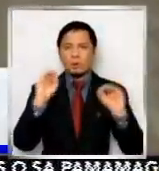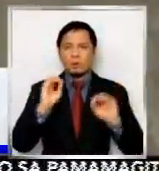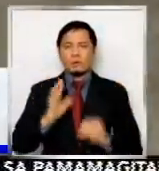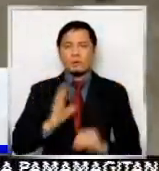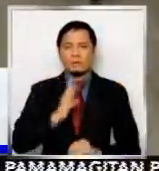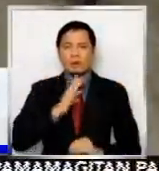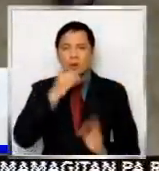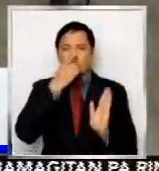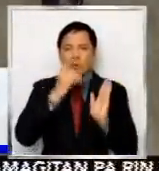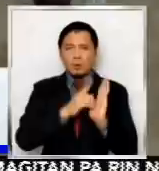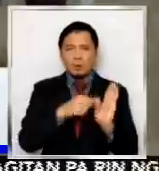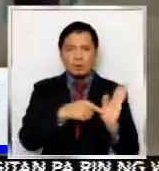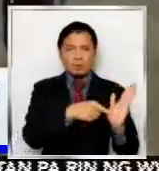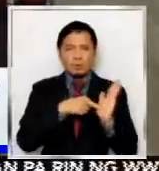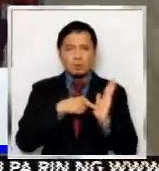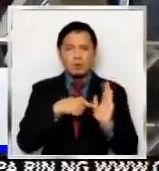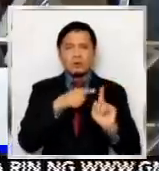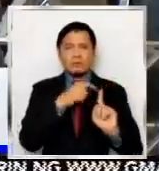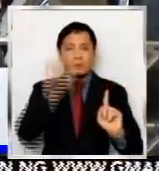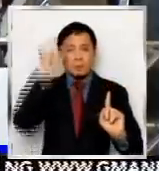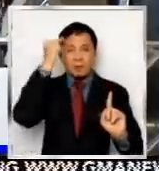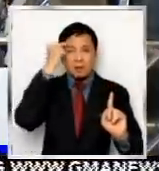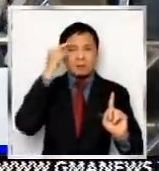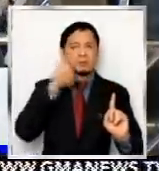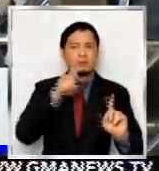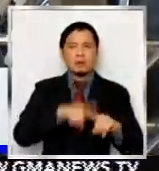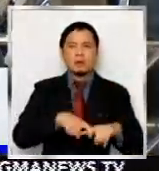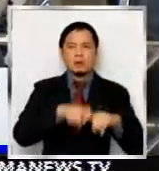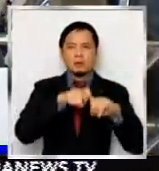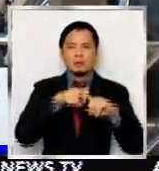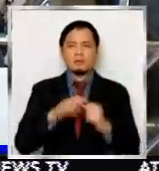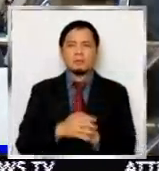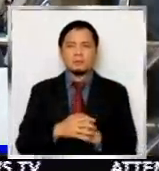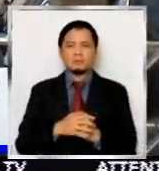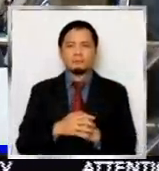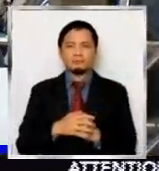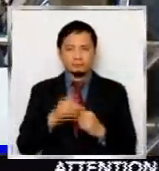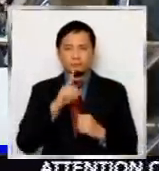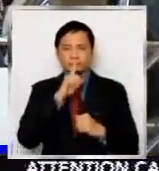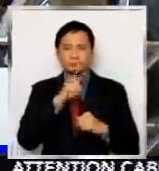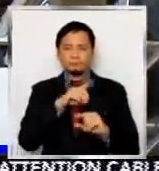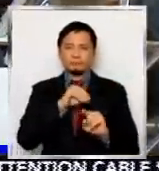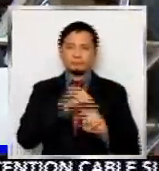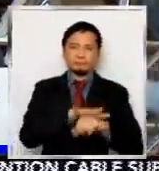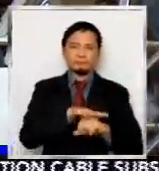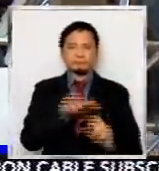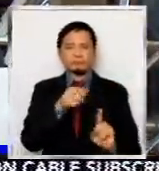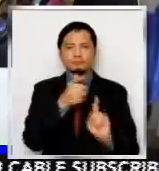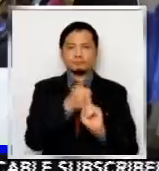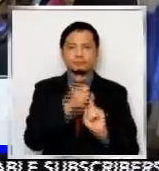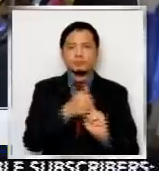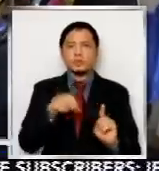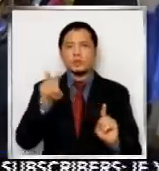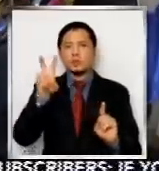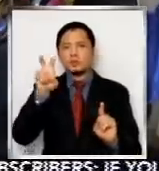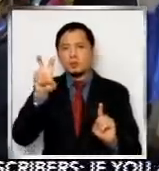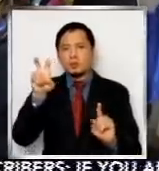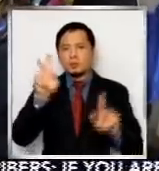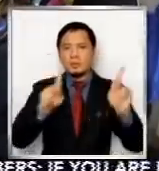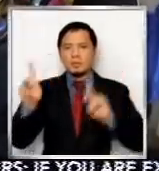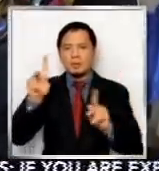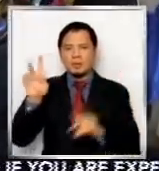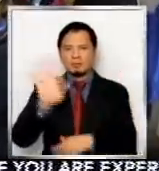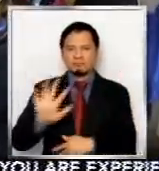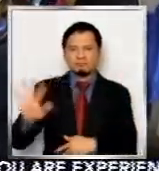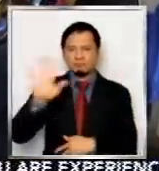sa gobyerno kaugnay sa suspensyon. Apektado tuloy nito ang nasa mahigit 200 nilang pasahero kanina. Wala po kami natatanggap